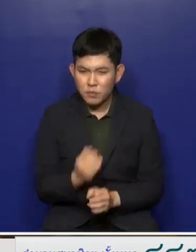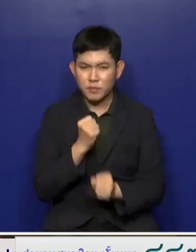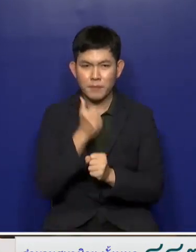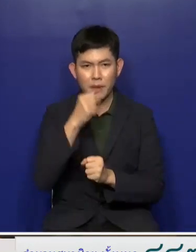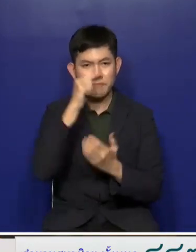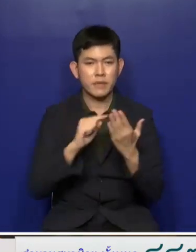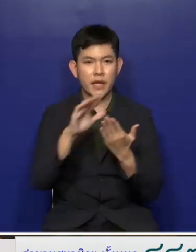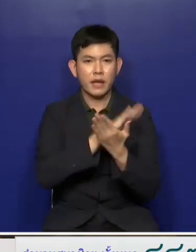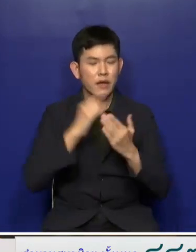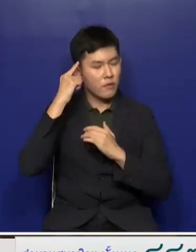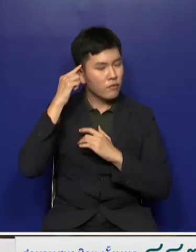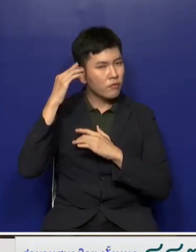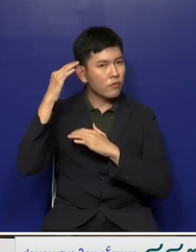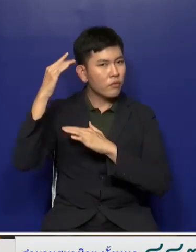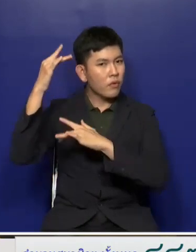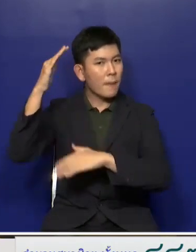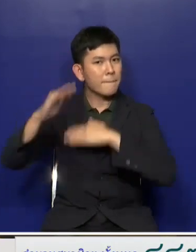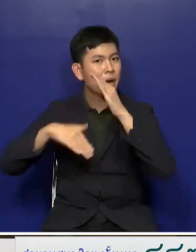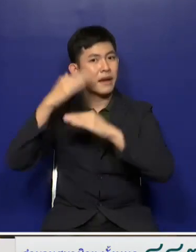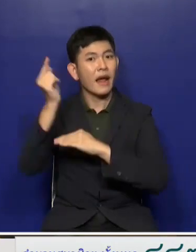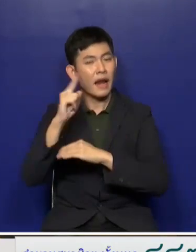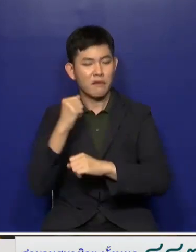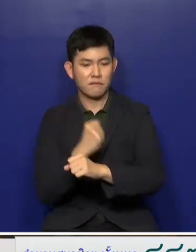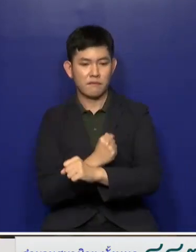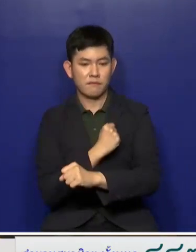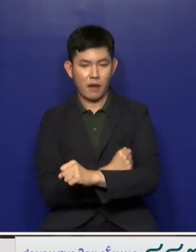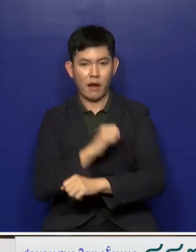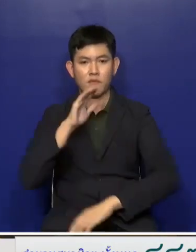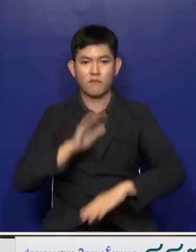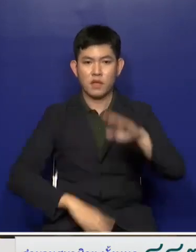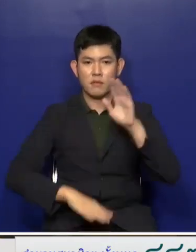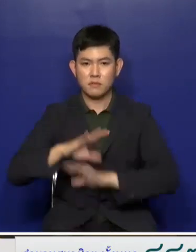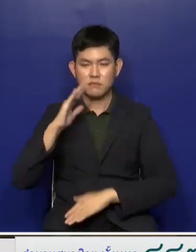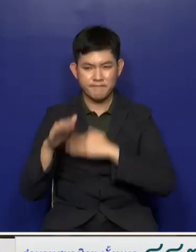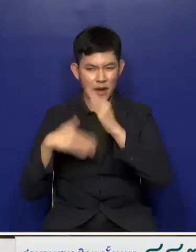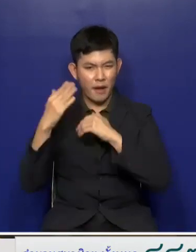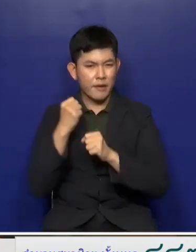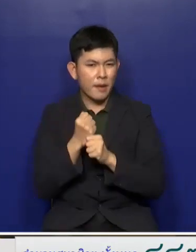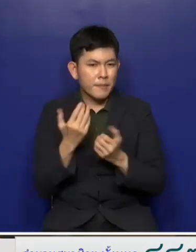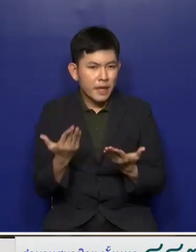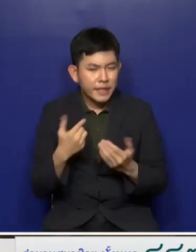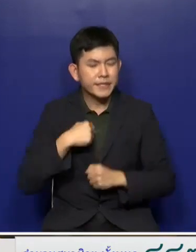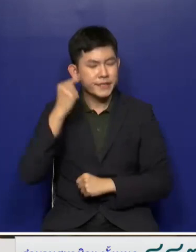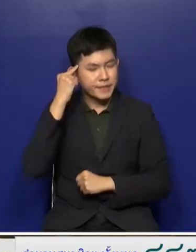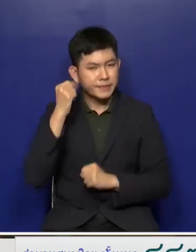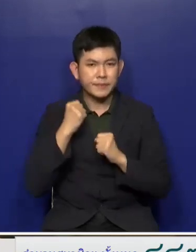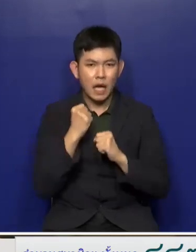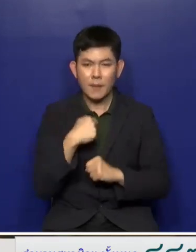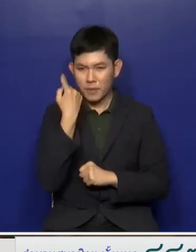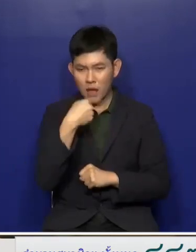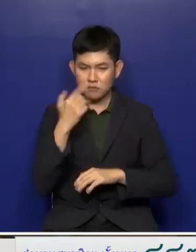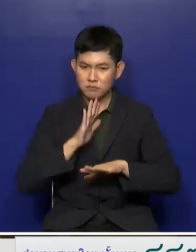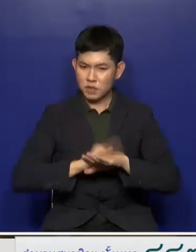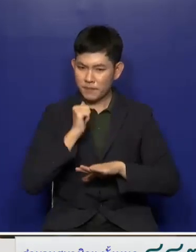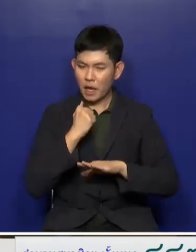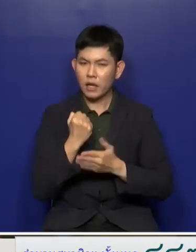วันนั้นเราฝันถึงการพัฒนาฝีมือแรงงานว่าจะต้องทำอย่างไรหาคนที่มีความสามารถและเป็น